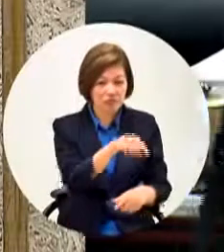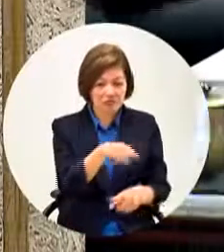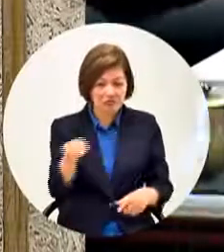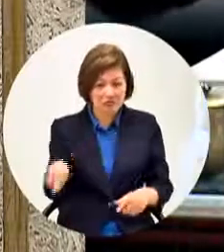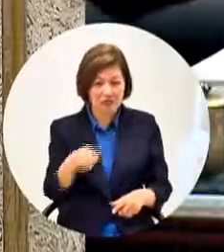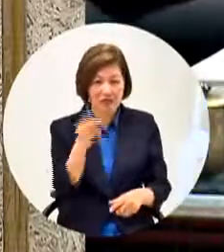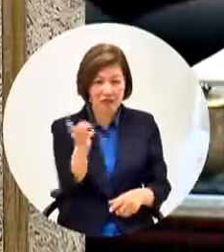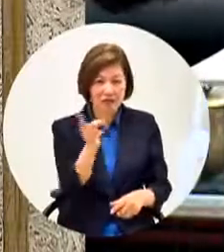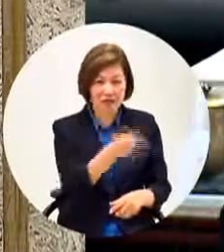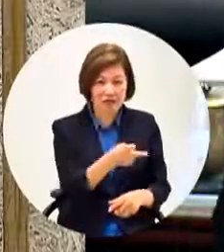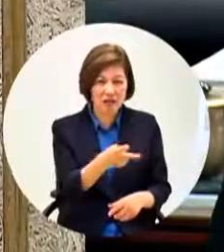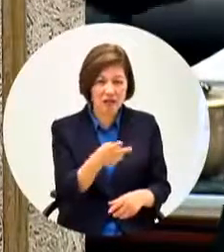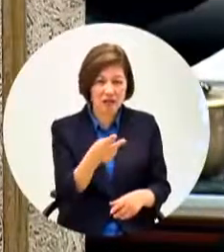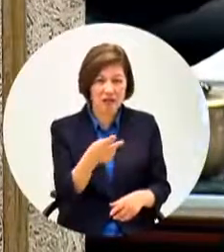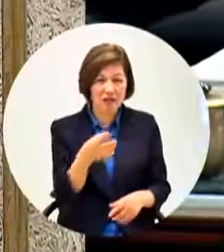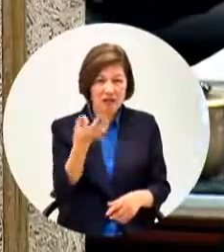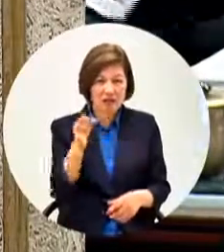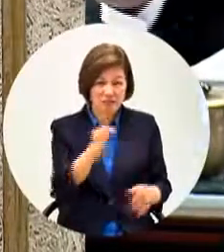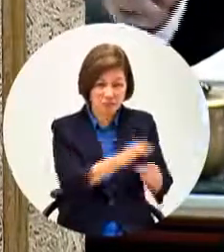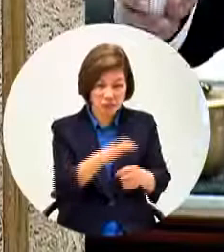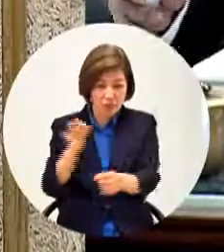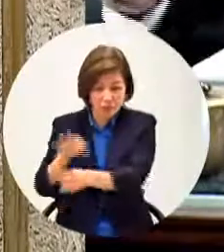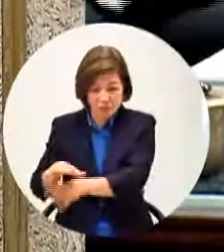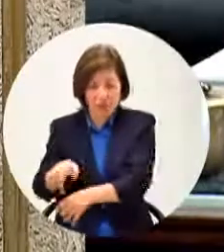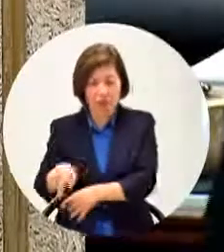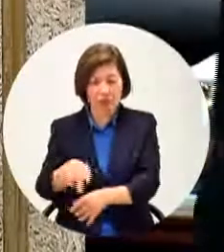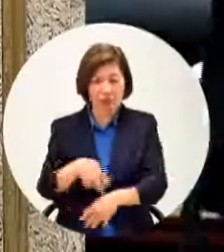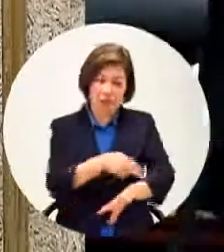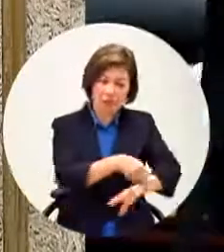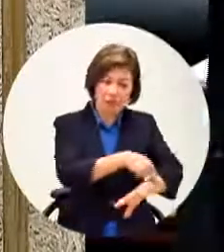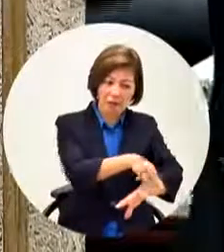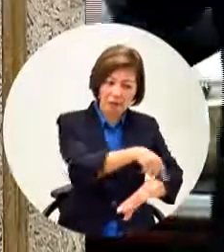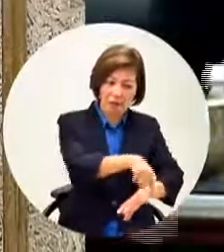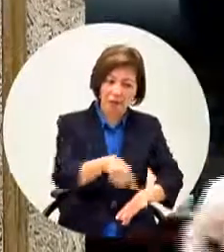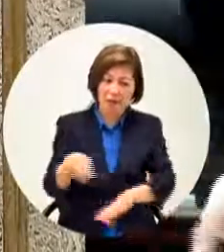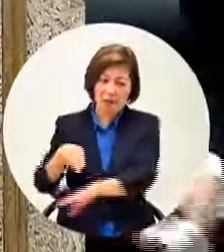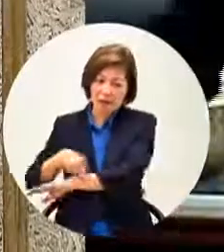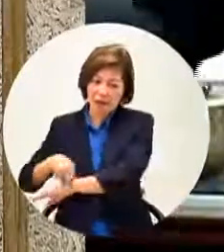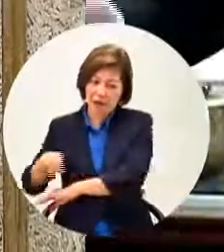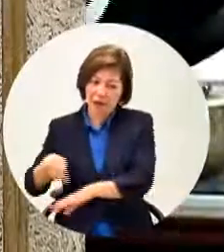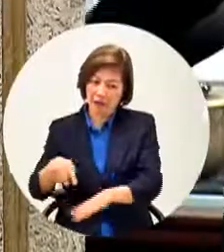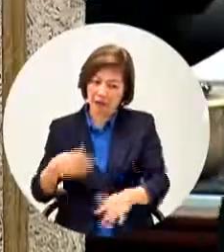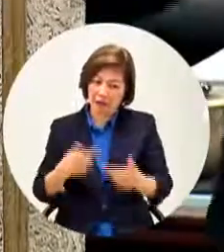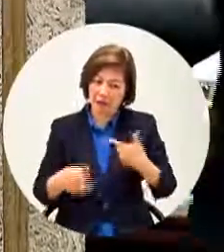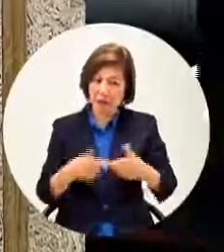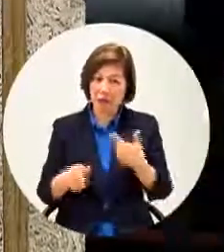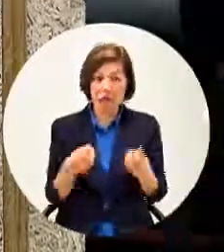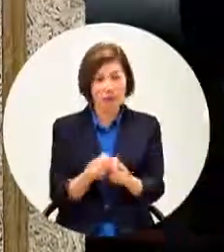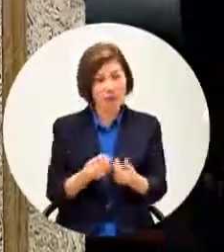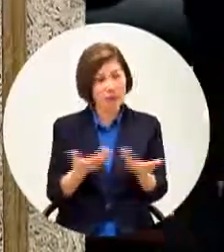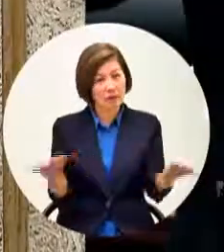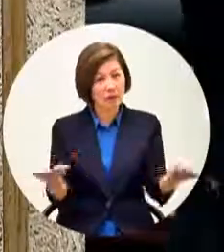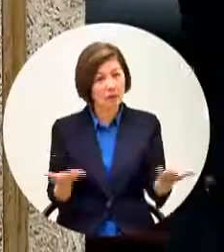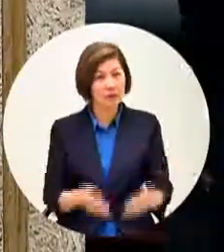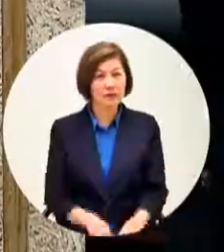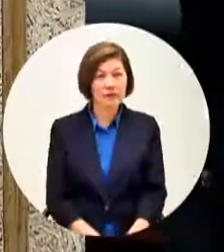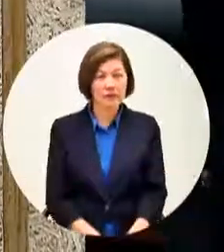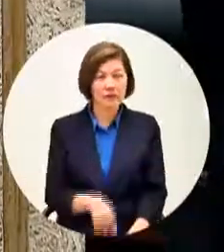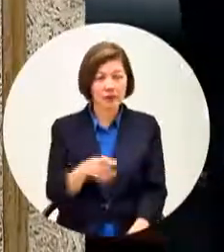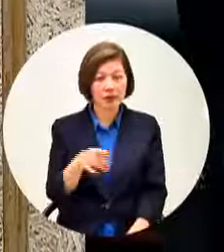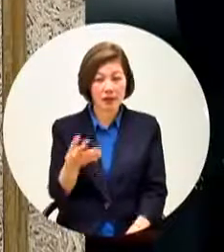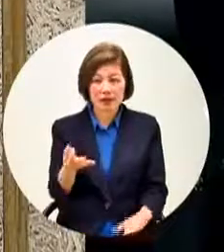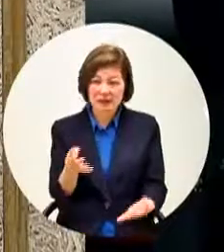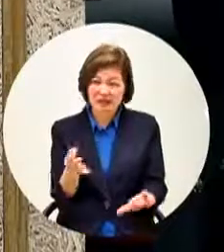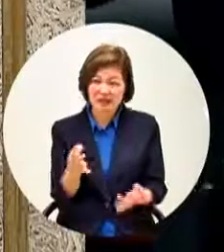两条钱，啊！咧设计，啊！那迄个设计安尼，啊！这边这条钱设计安尼，伊讲迄到尾啊，这条钱哦，无采